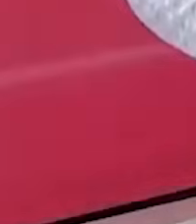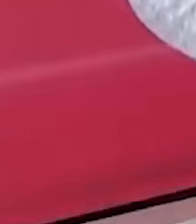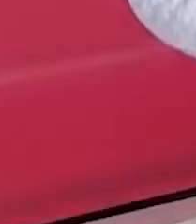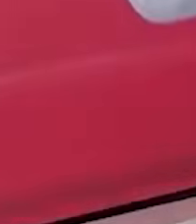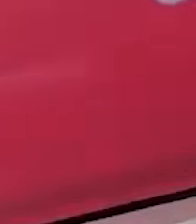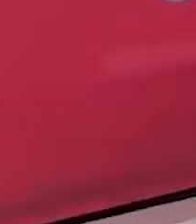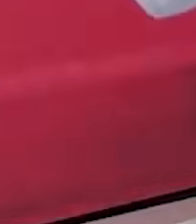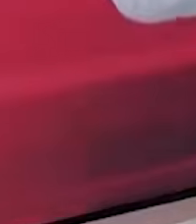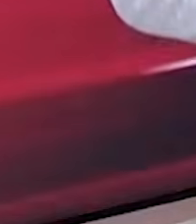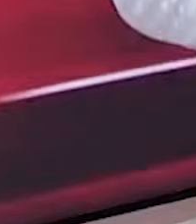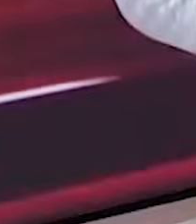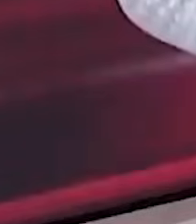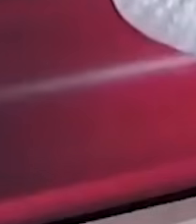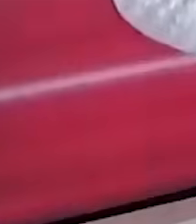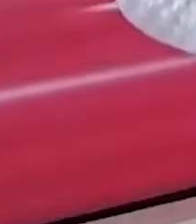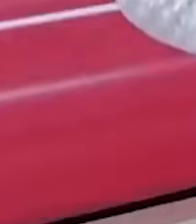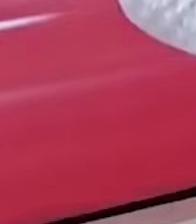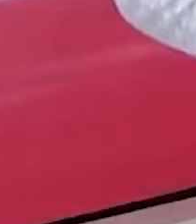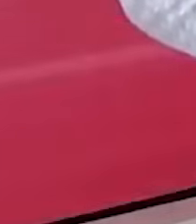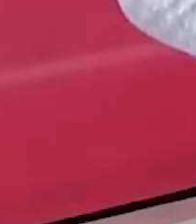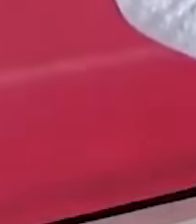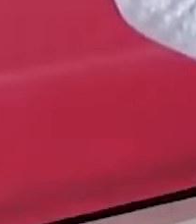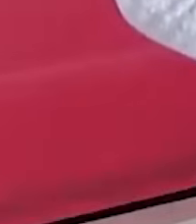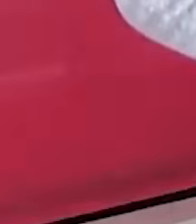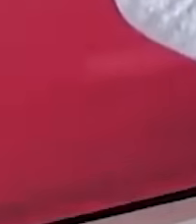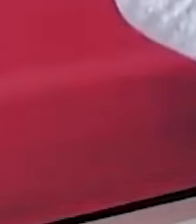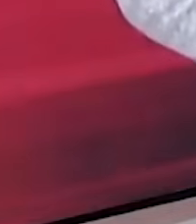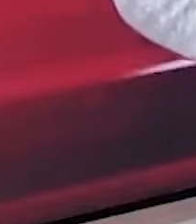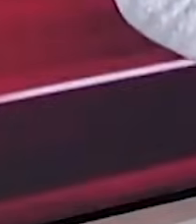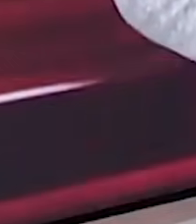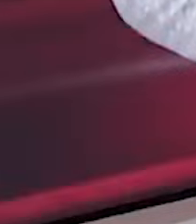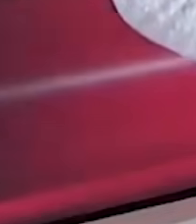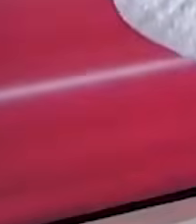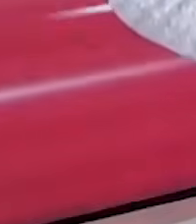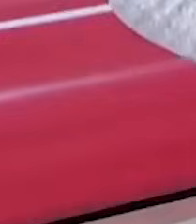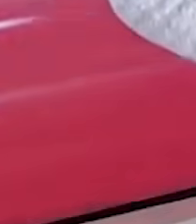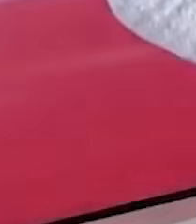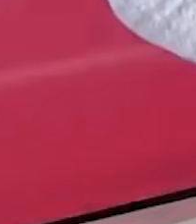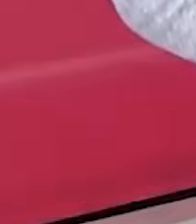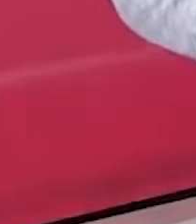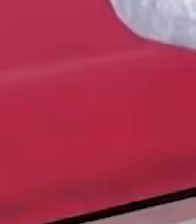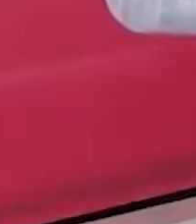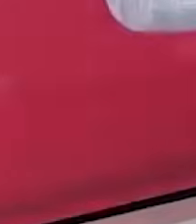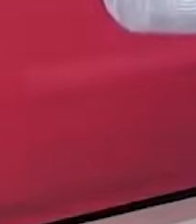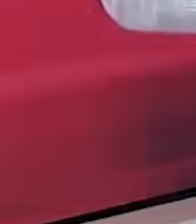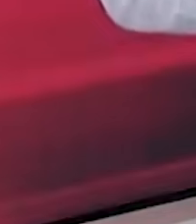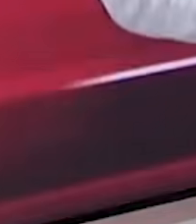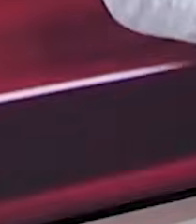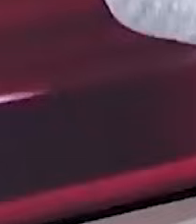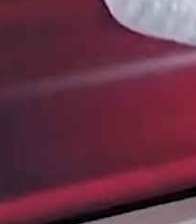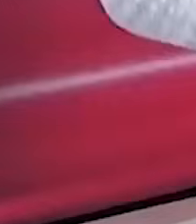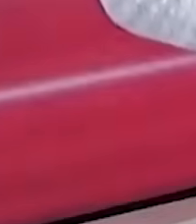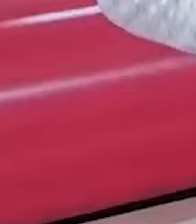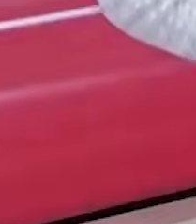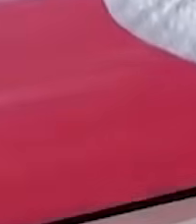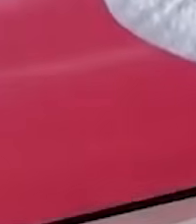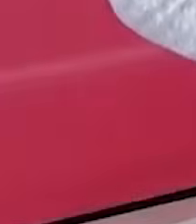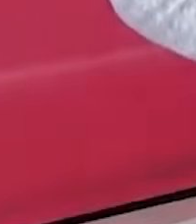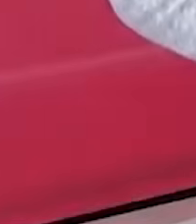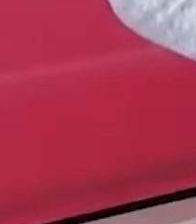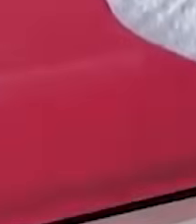Mga kapuso, know the weather before you go at mag-subscribe na sa GMA Integrated News sa YouTube. Para sa mga kapuso natin sa abroad,